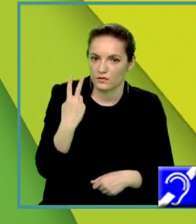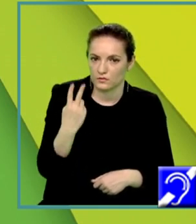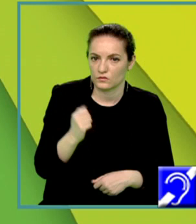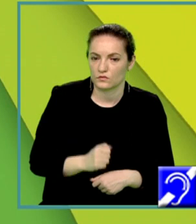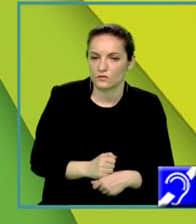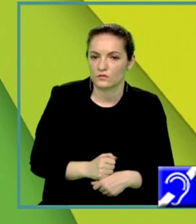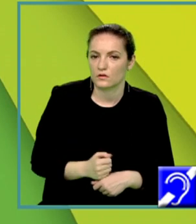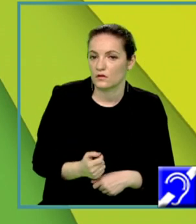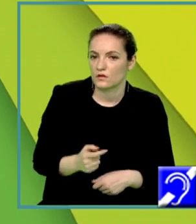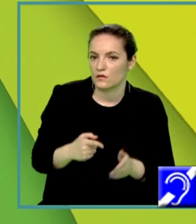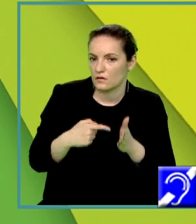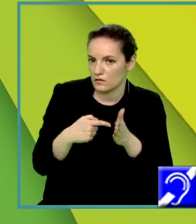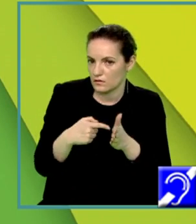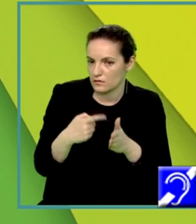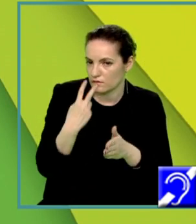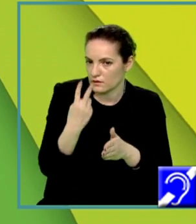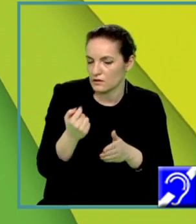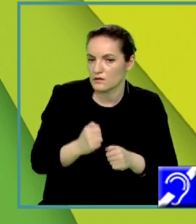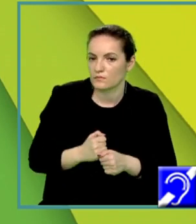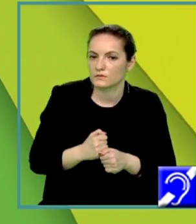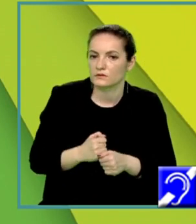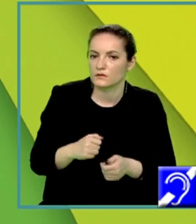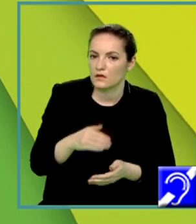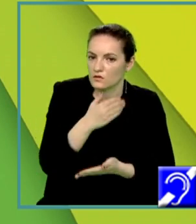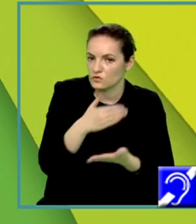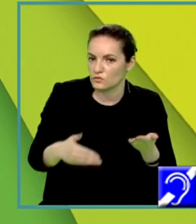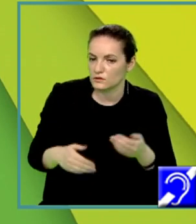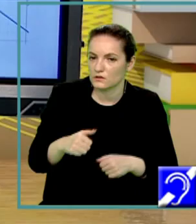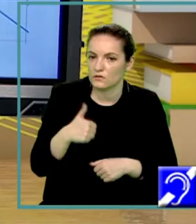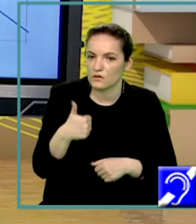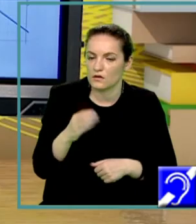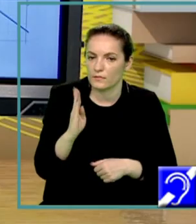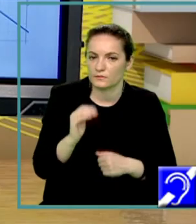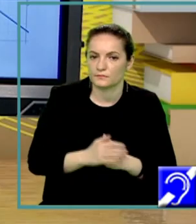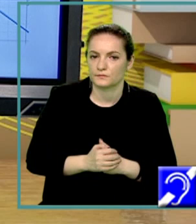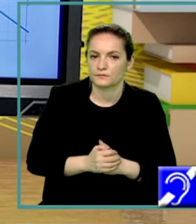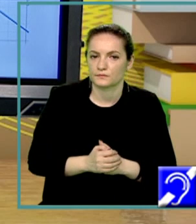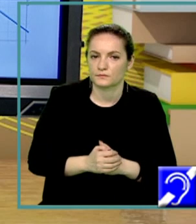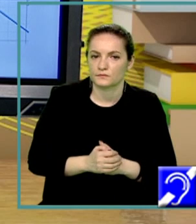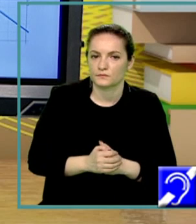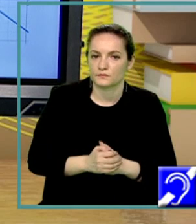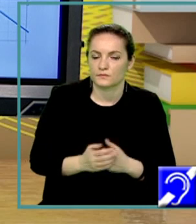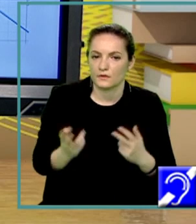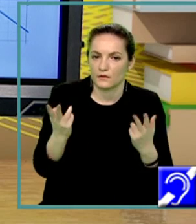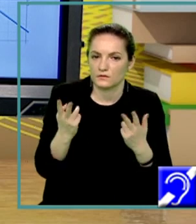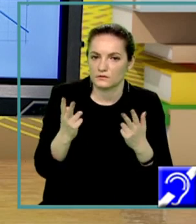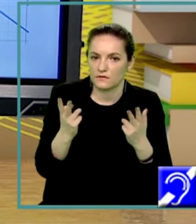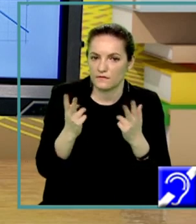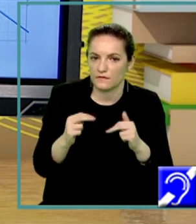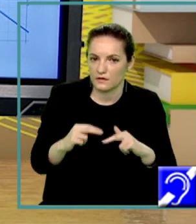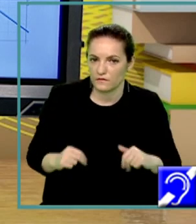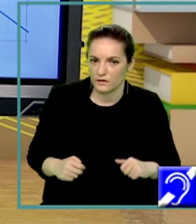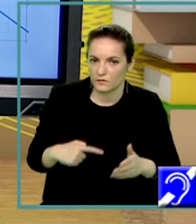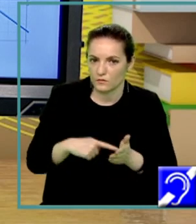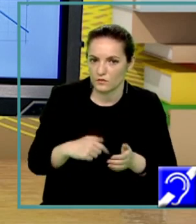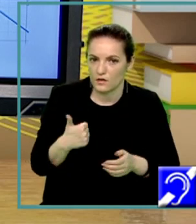va fi O' centrul cercului circumscris, la jumătatea lui AB. De asemenea, ca să verificăm că punctele A, B și